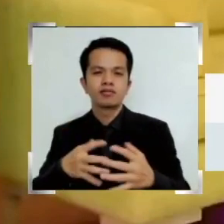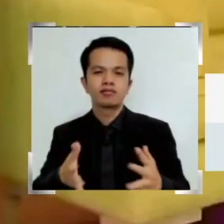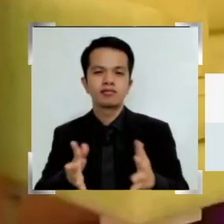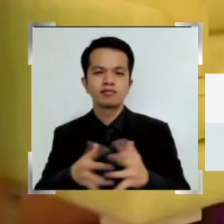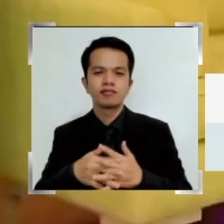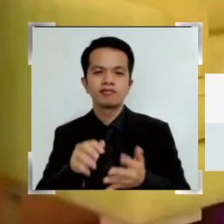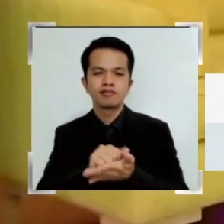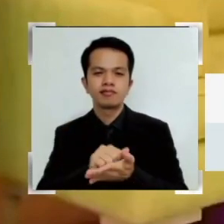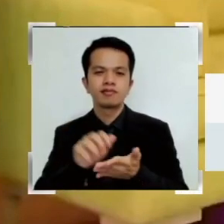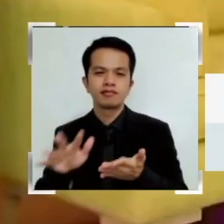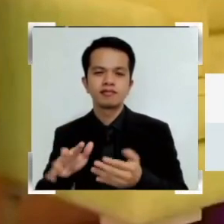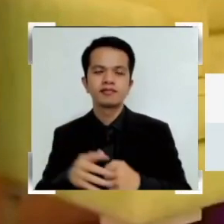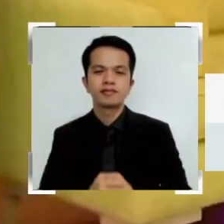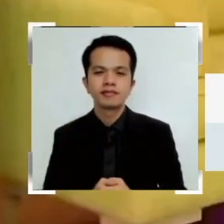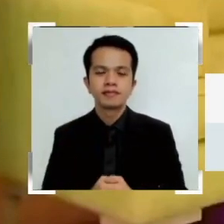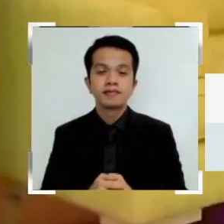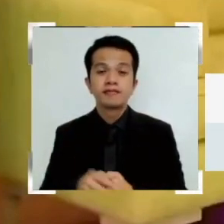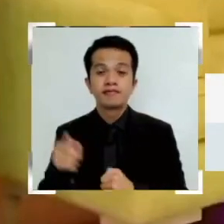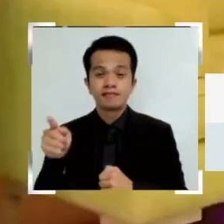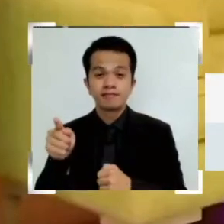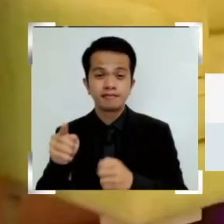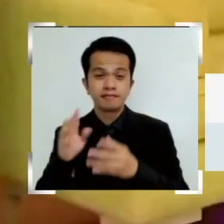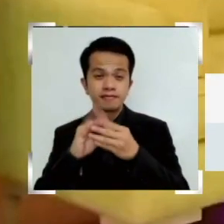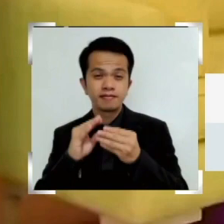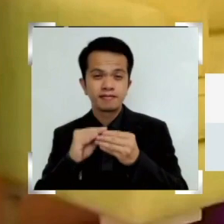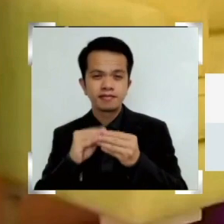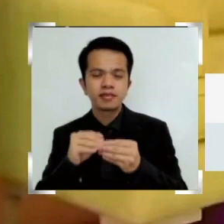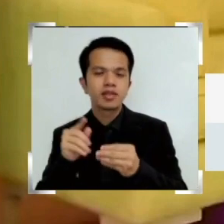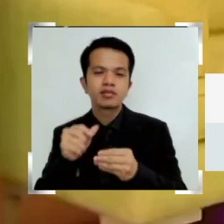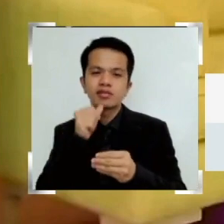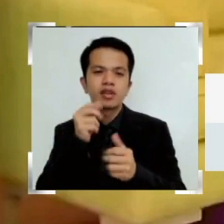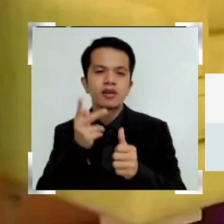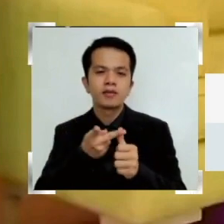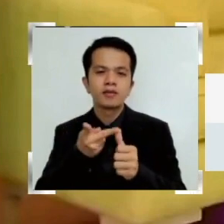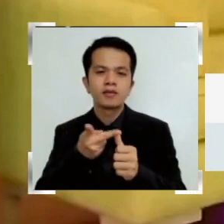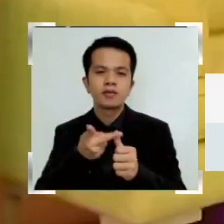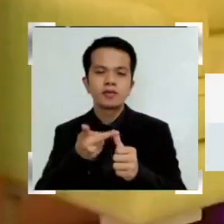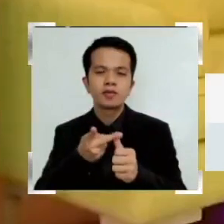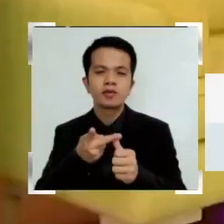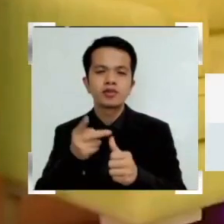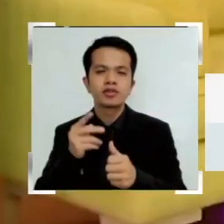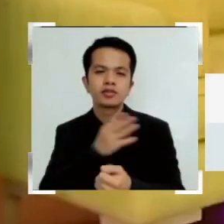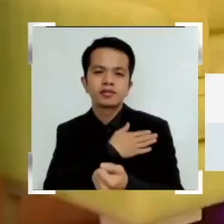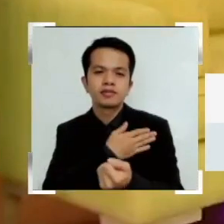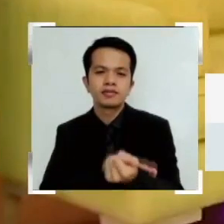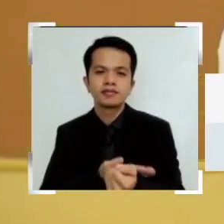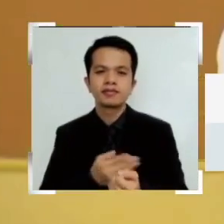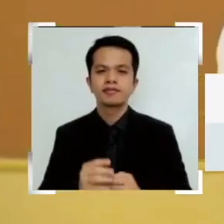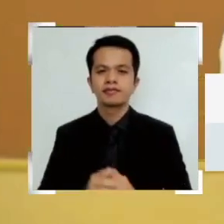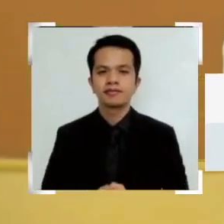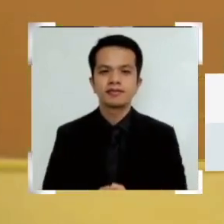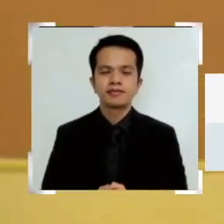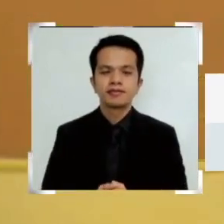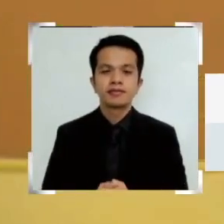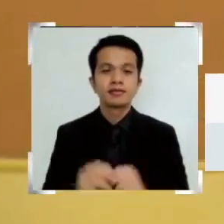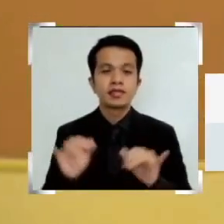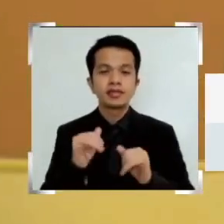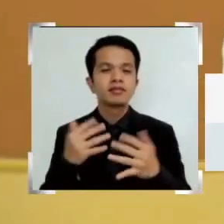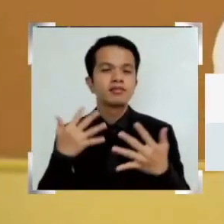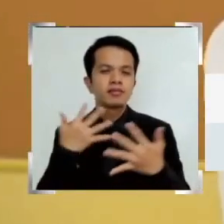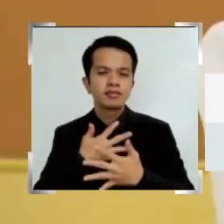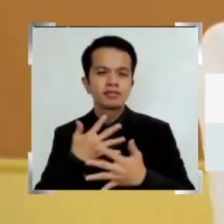Kwento ni Heart, abilado siya noon na hindi niya priority ang pagkakaroon ng anak. Takot din daw siyang